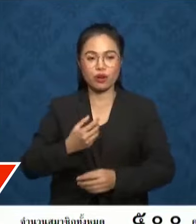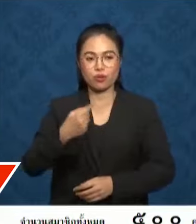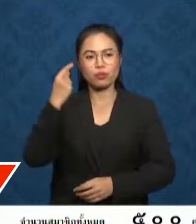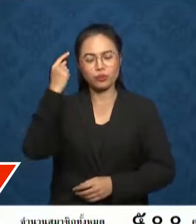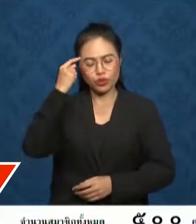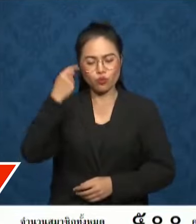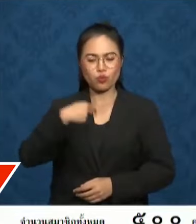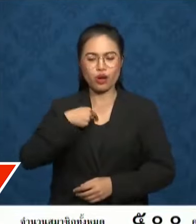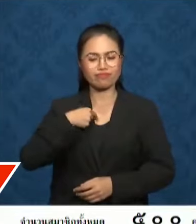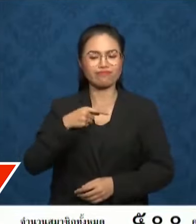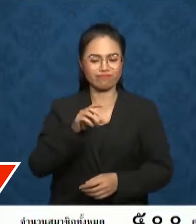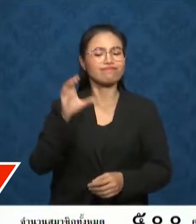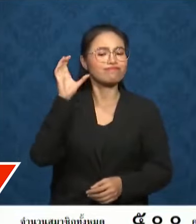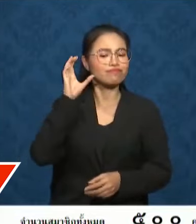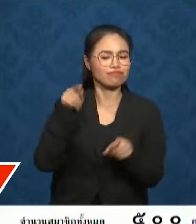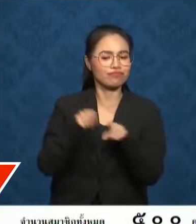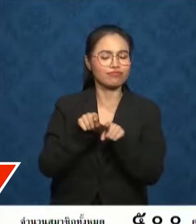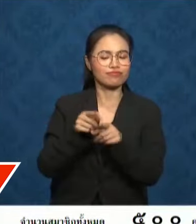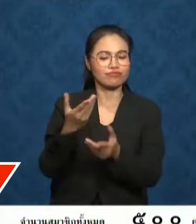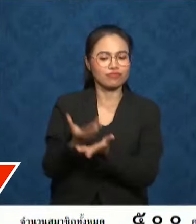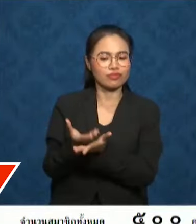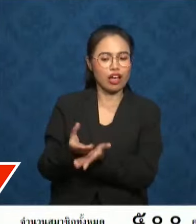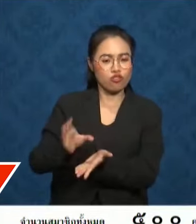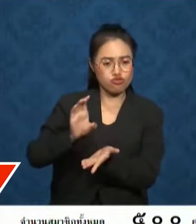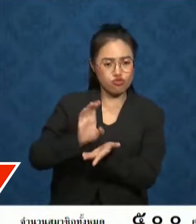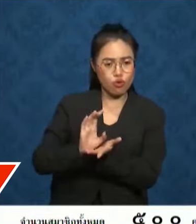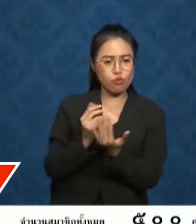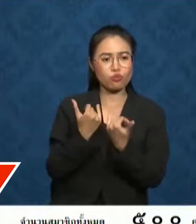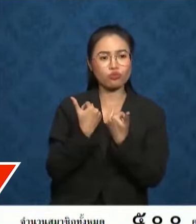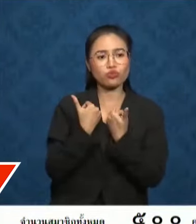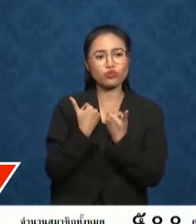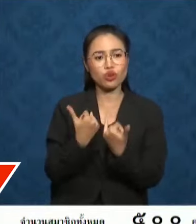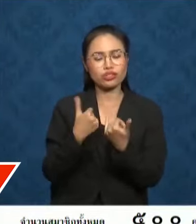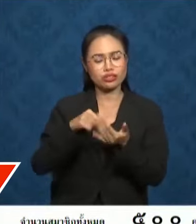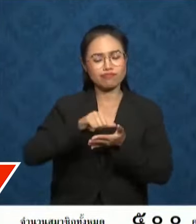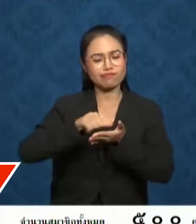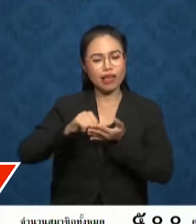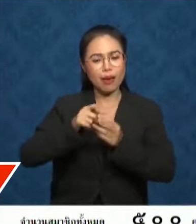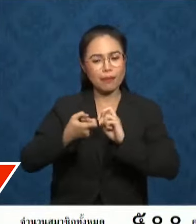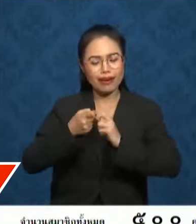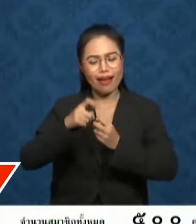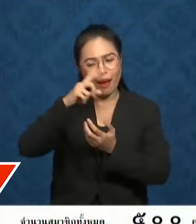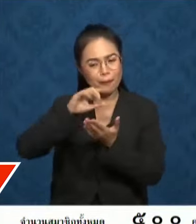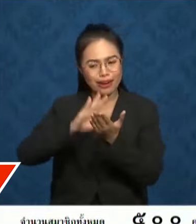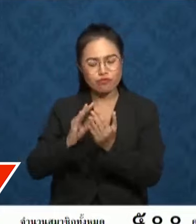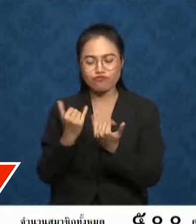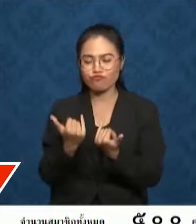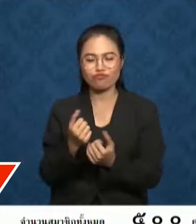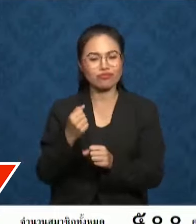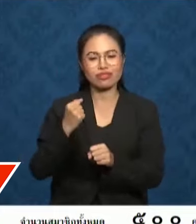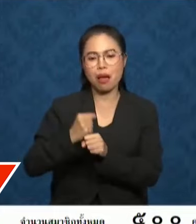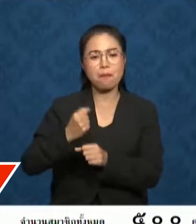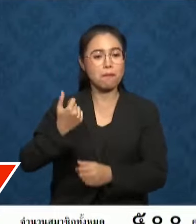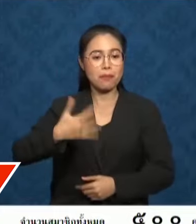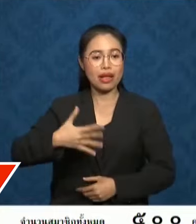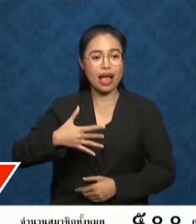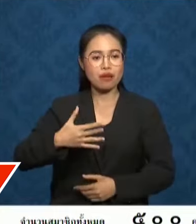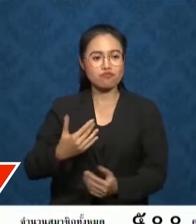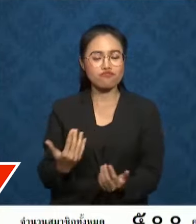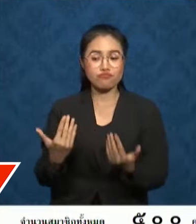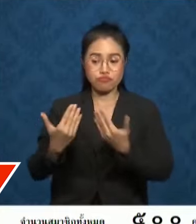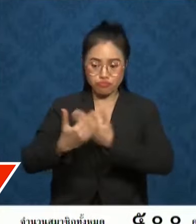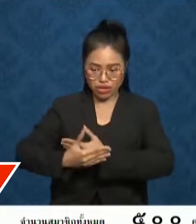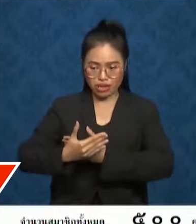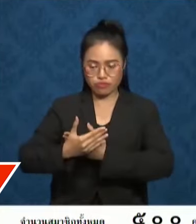เชื่อตรงกกพวกเราวา ระบบงบประมาณแบบที่เป็ั้นไม่สามารถแ้ปัหาของประเทศใปัจจุบได้เปลี่ยนประเทศ